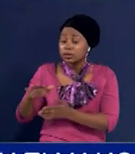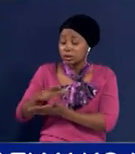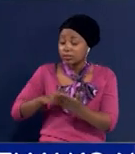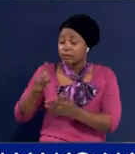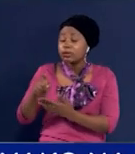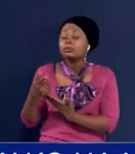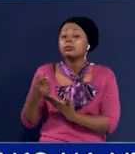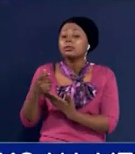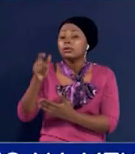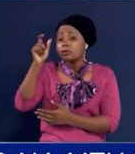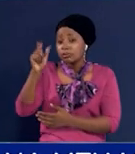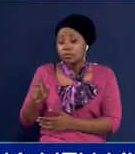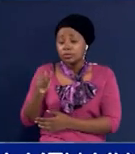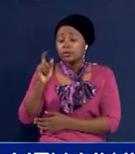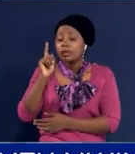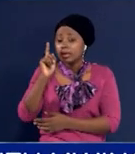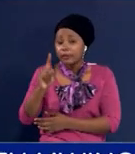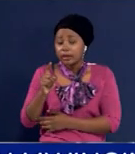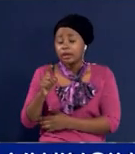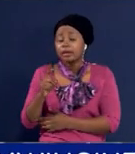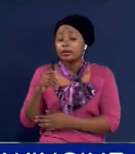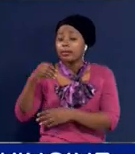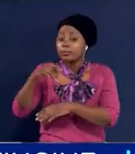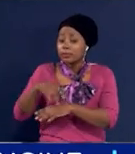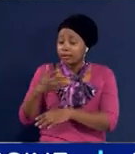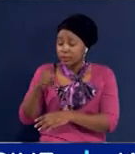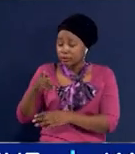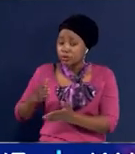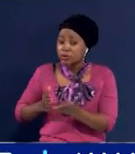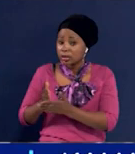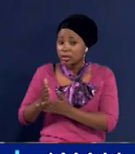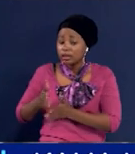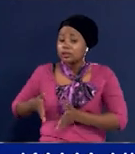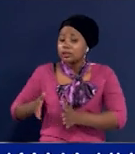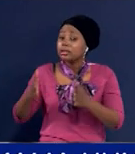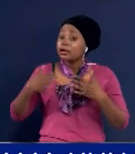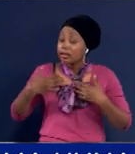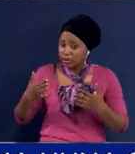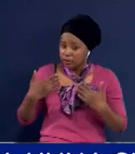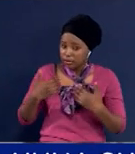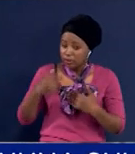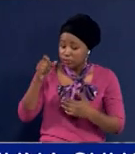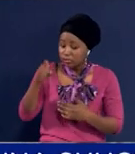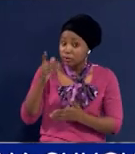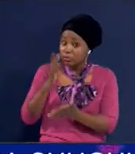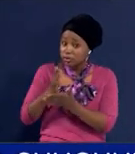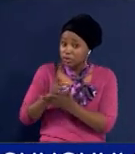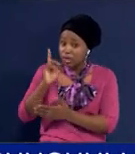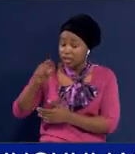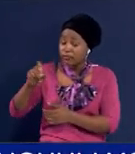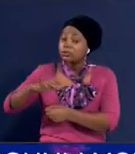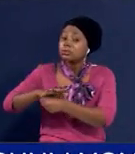mtu ambaye alikuwa amegusa majimaji yanayotoka kwenye njia yake ya hewa, wakati huyo mtu amethibitisha kuwa na virusi vya